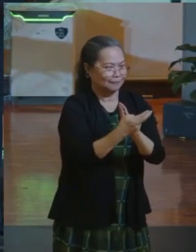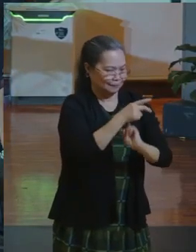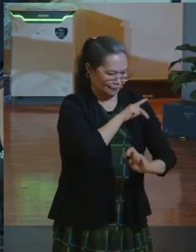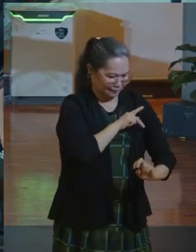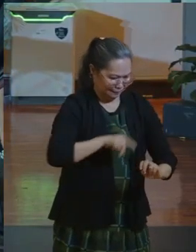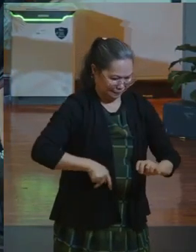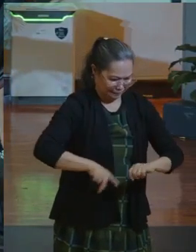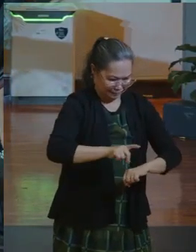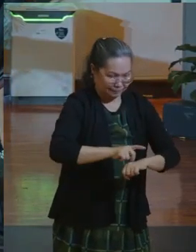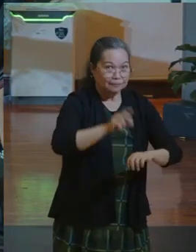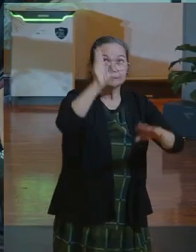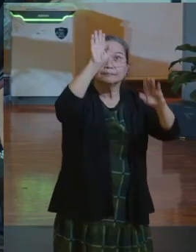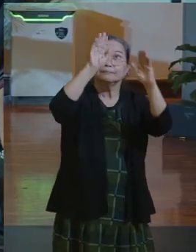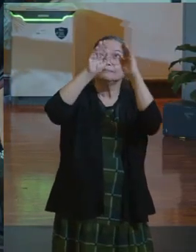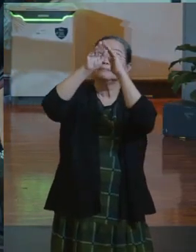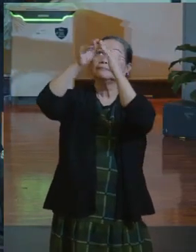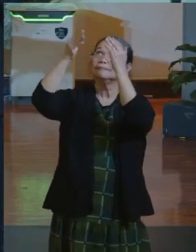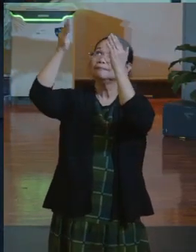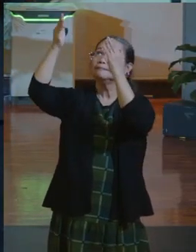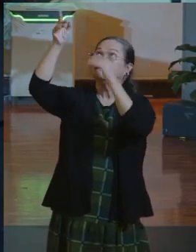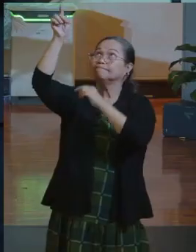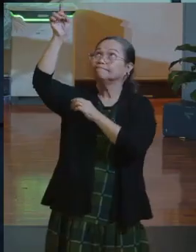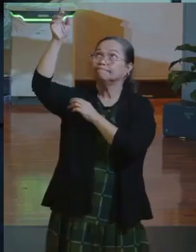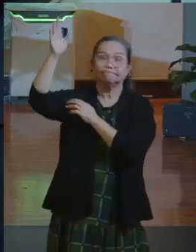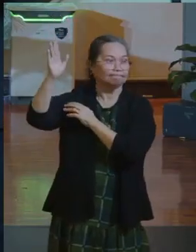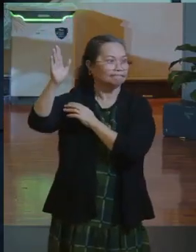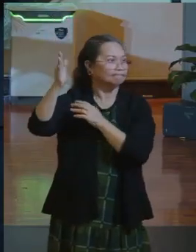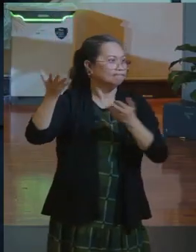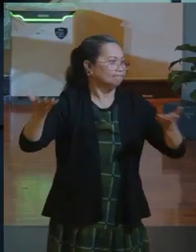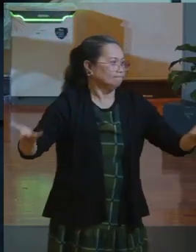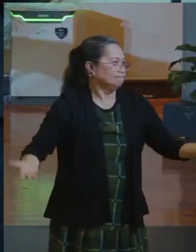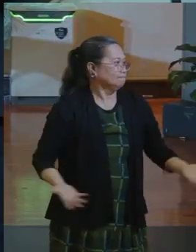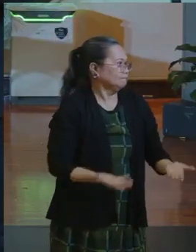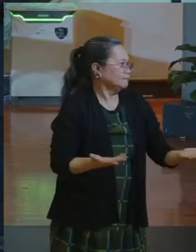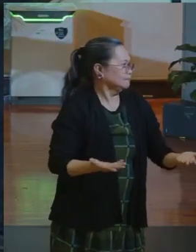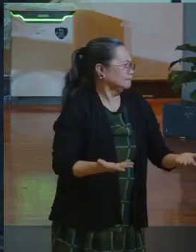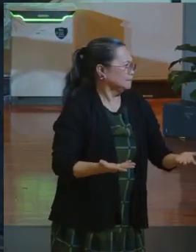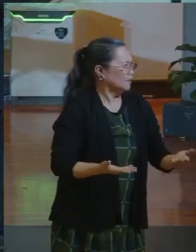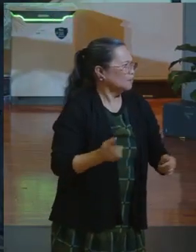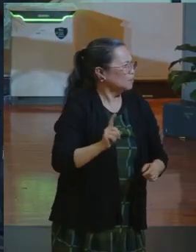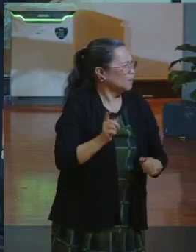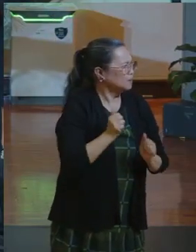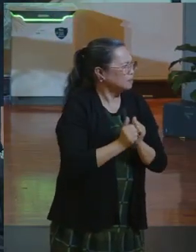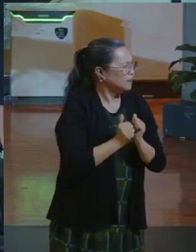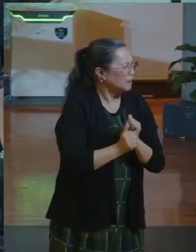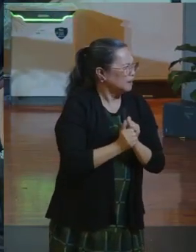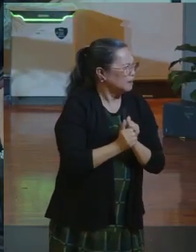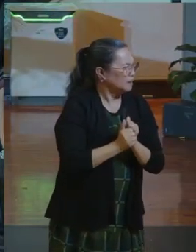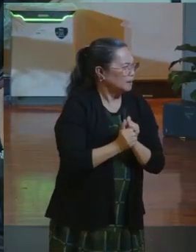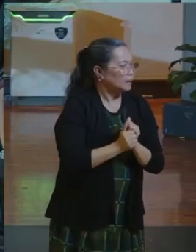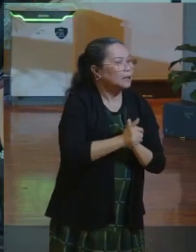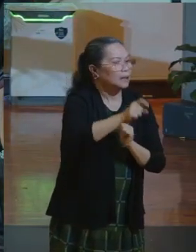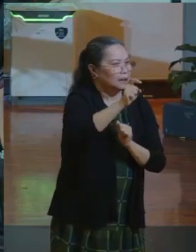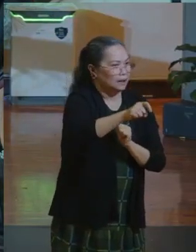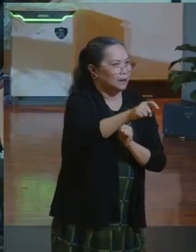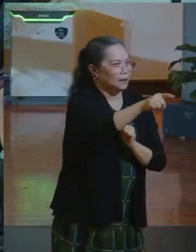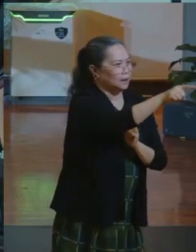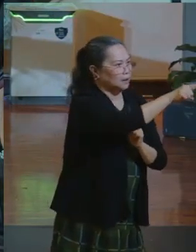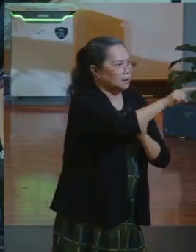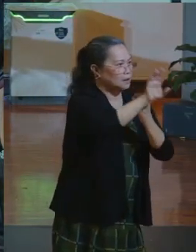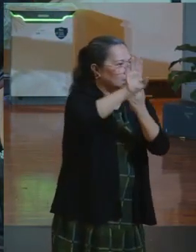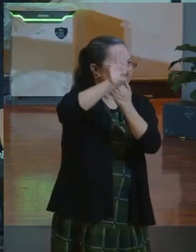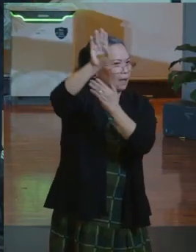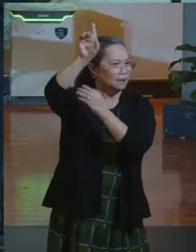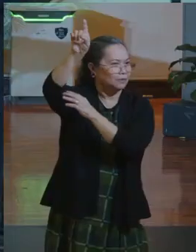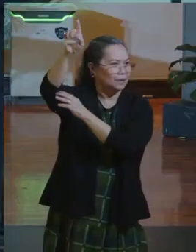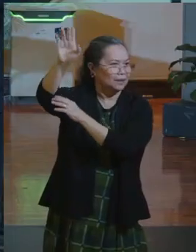of heaven or the kingdom of God is at hand. Anong ibig niya sabihin? Kailangan ninyong manumbalik sa